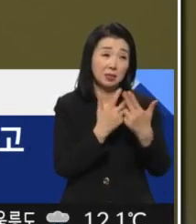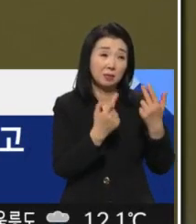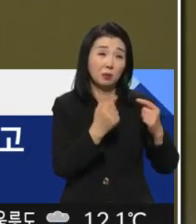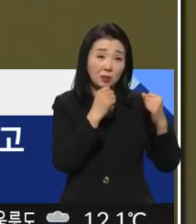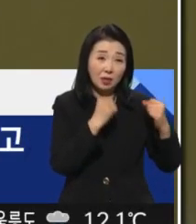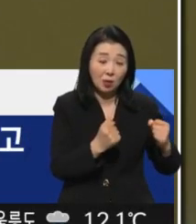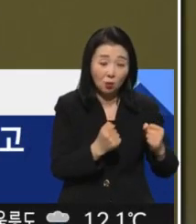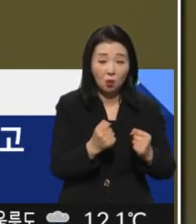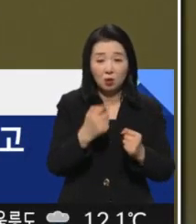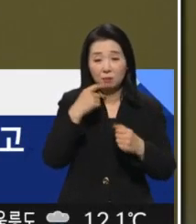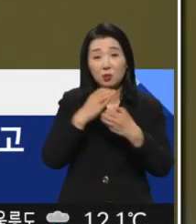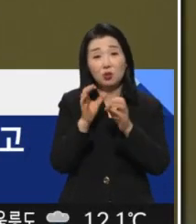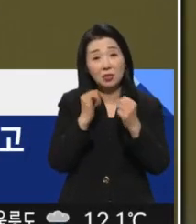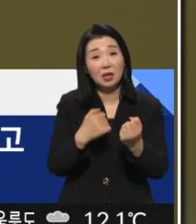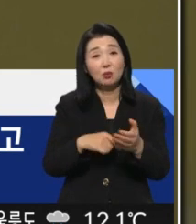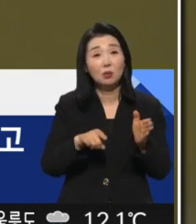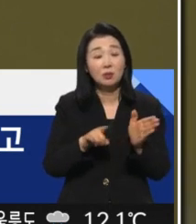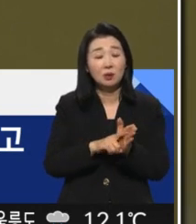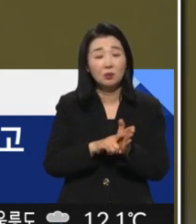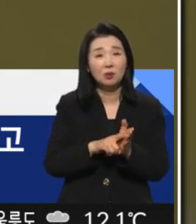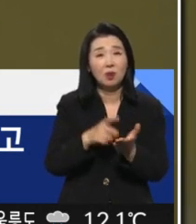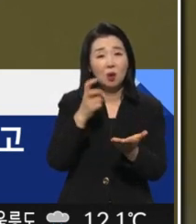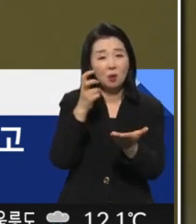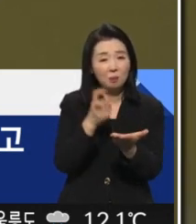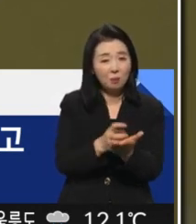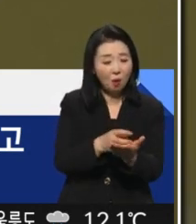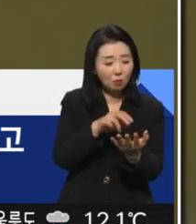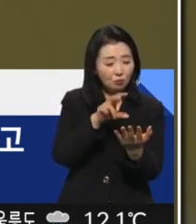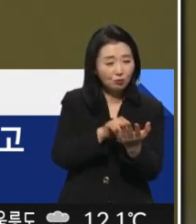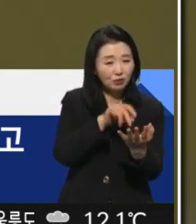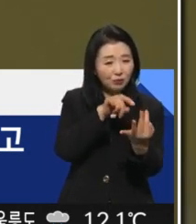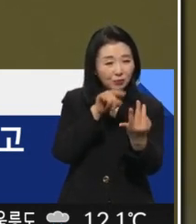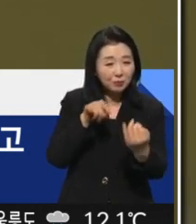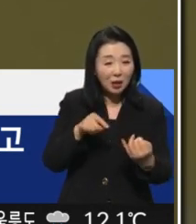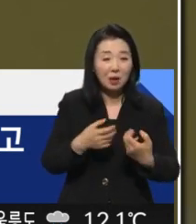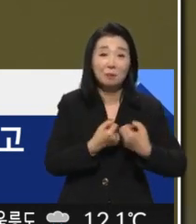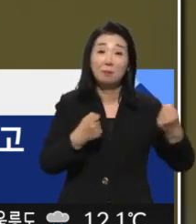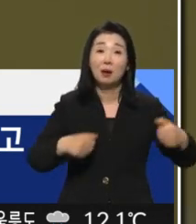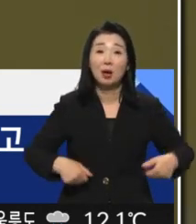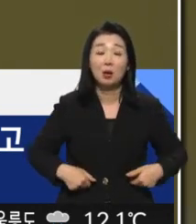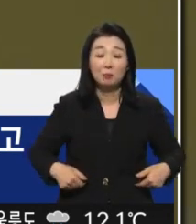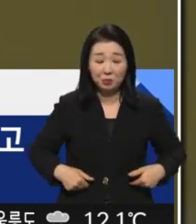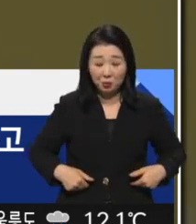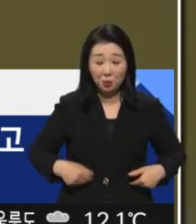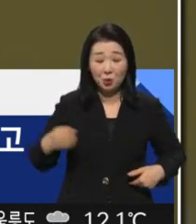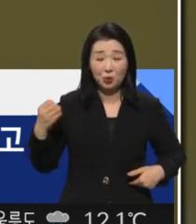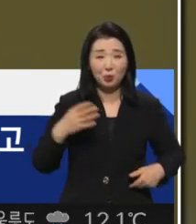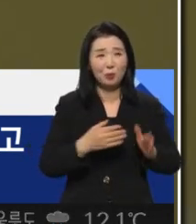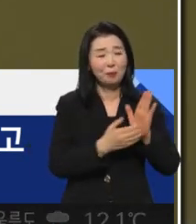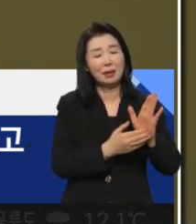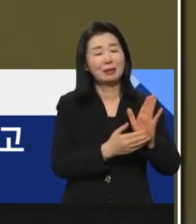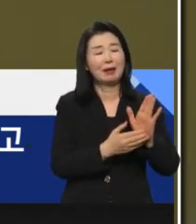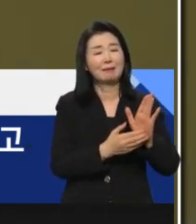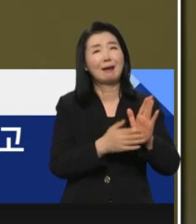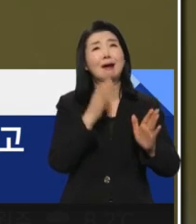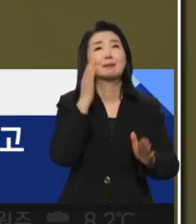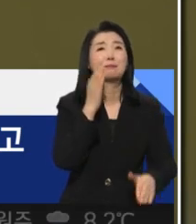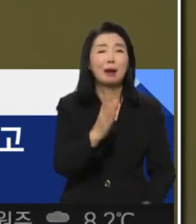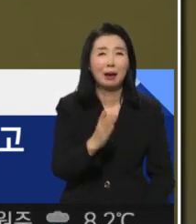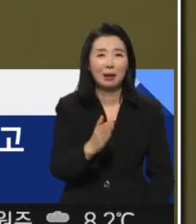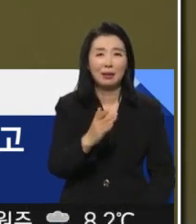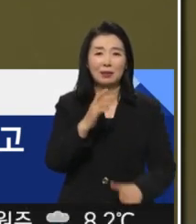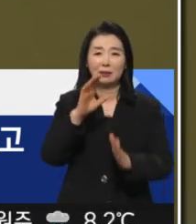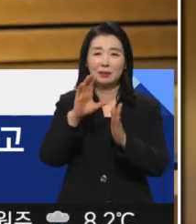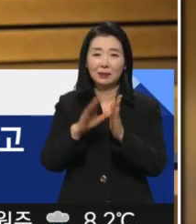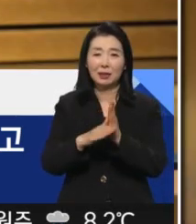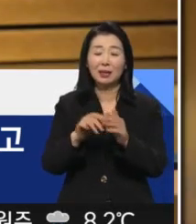민주당도 살려면 사법 리스크에 대해서는 분리대응하고 방탄 프레임을 벗어나야 내년 총선에서 승리할